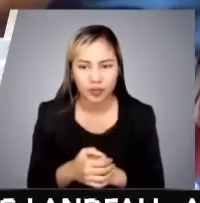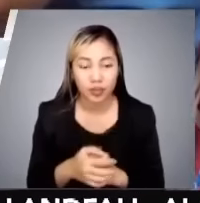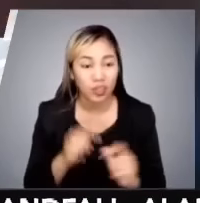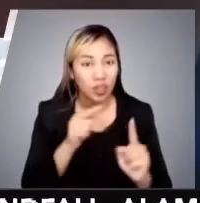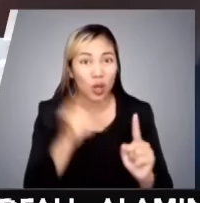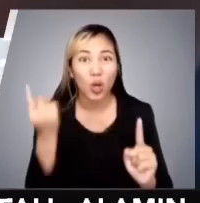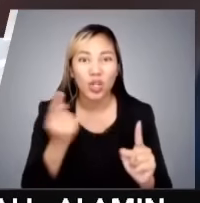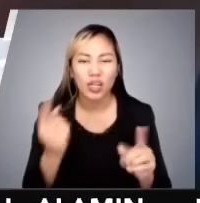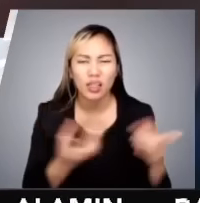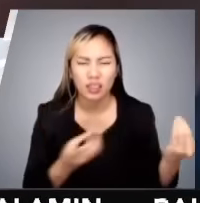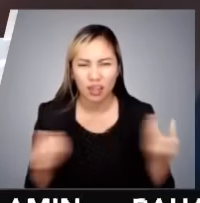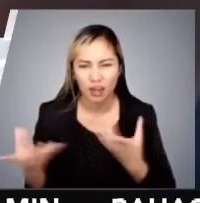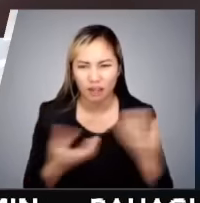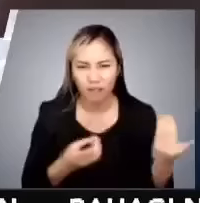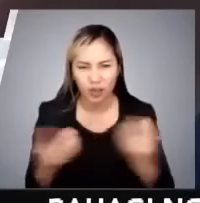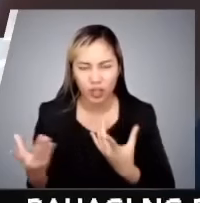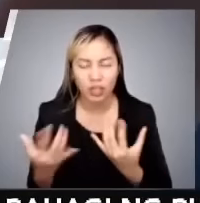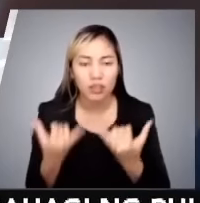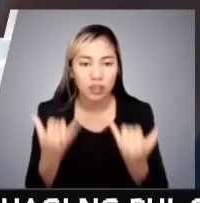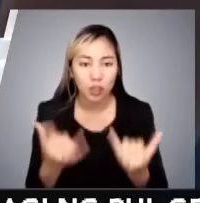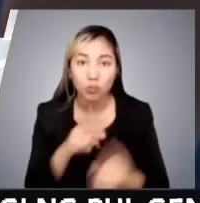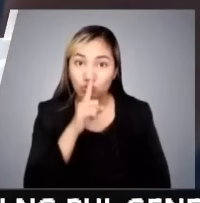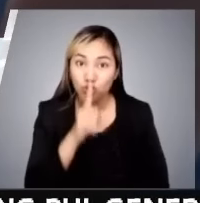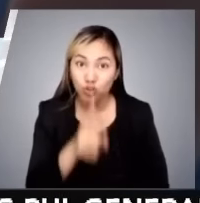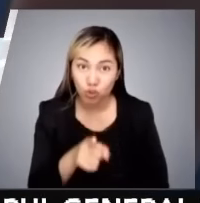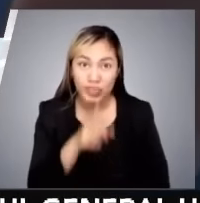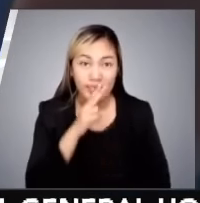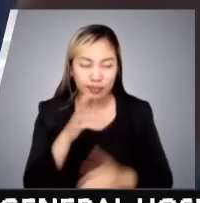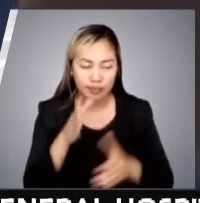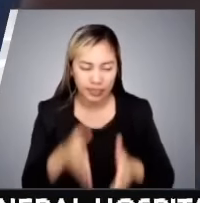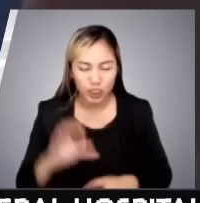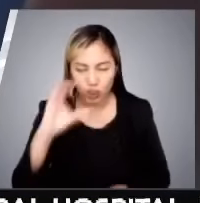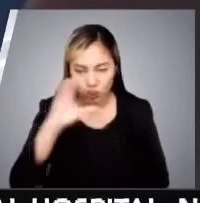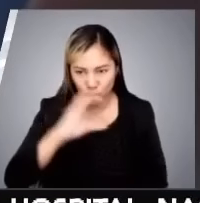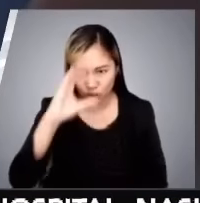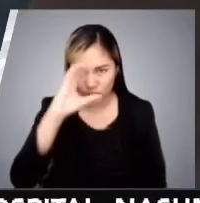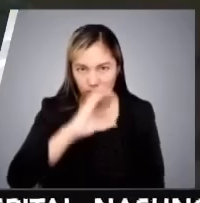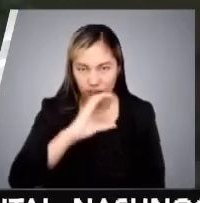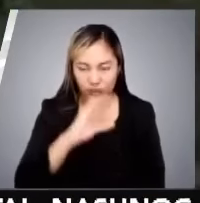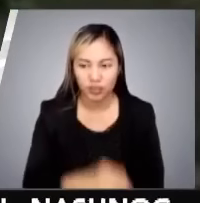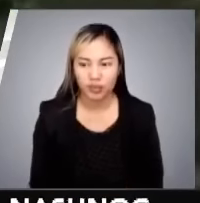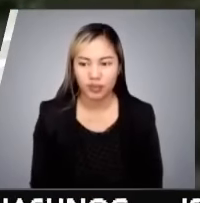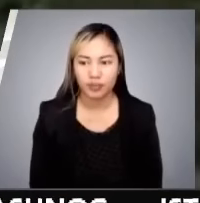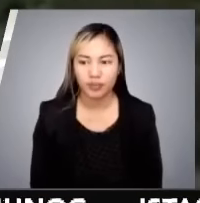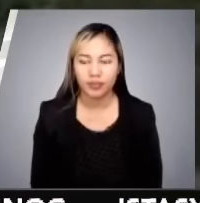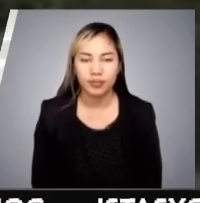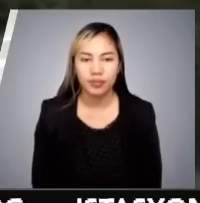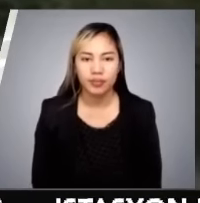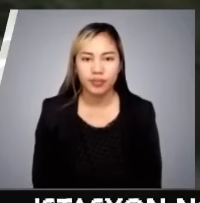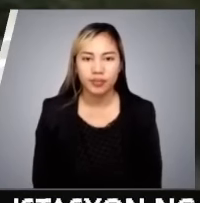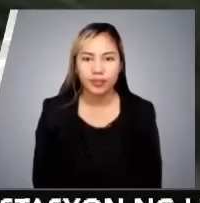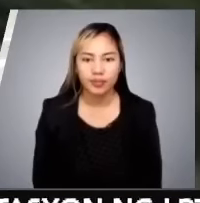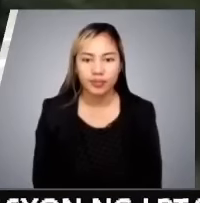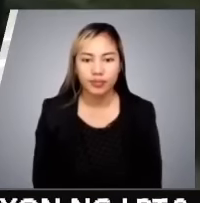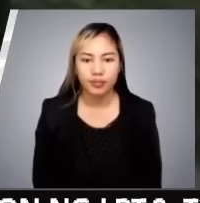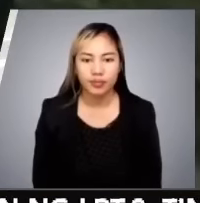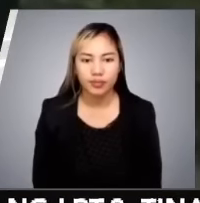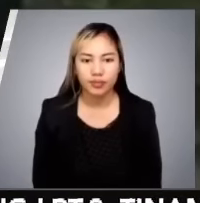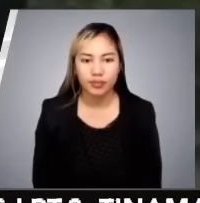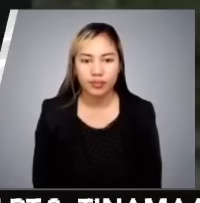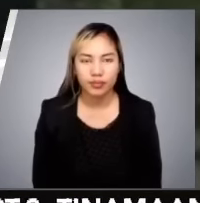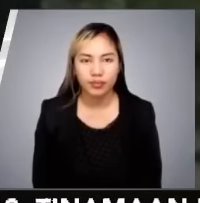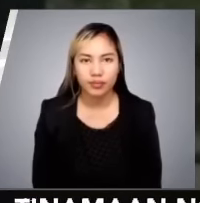kaya tinutugis pa ang iba pa niyang kasabwat James Paulo Yap ng GMA Regional TV nagbabalita para sa GMA